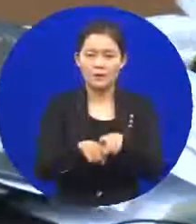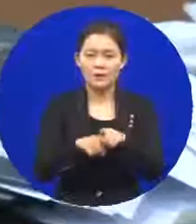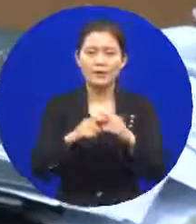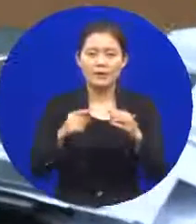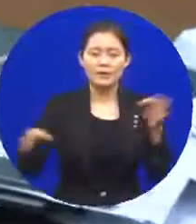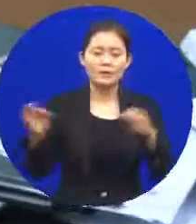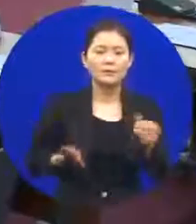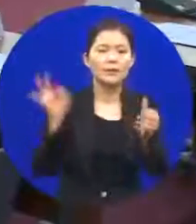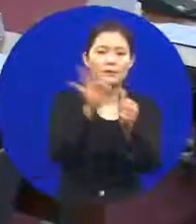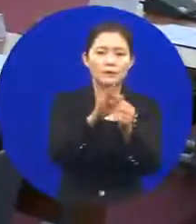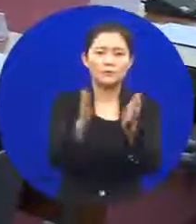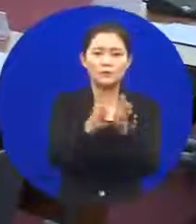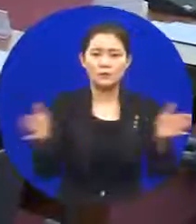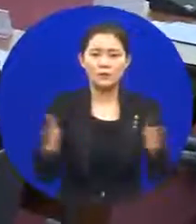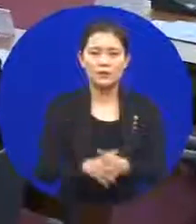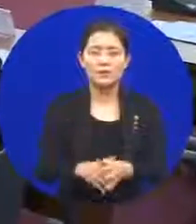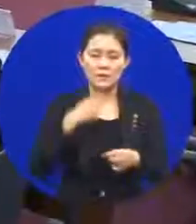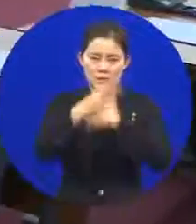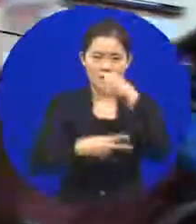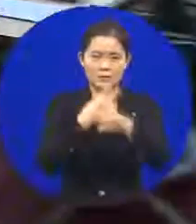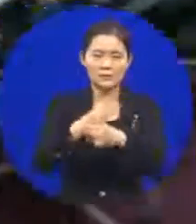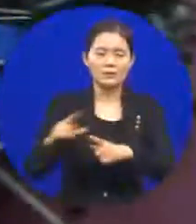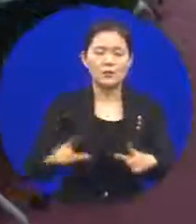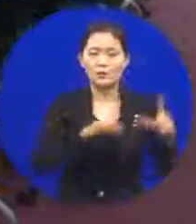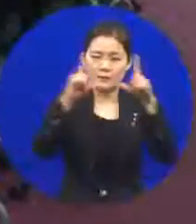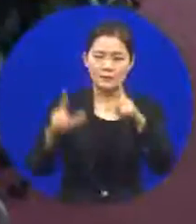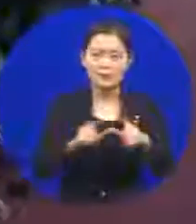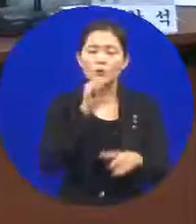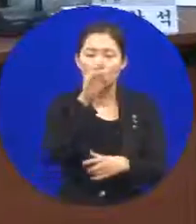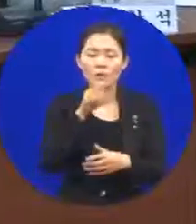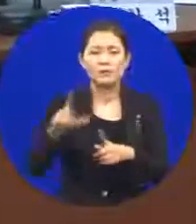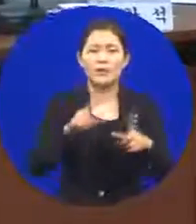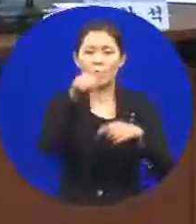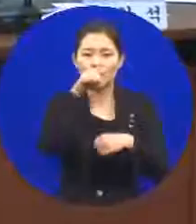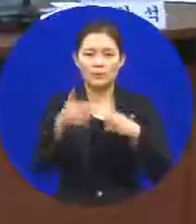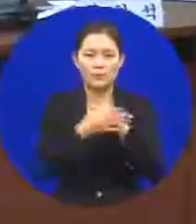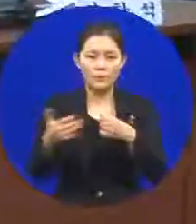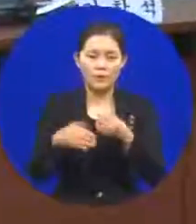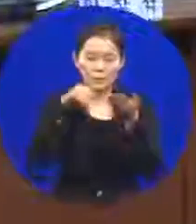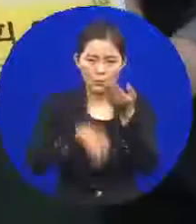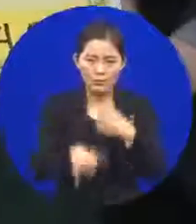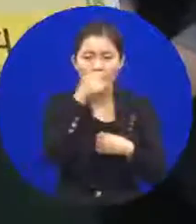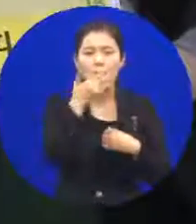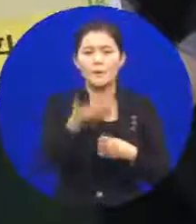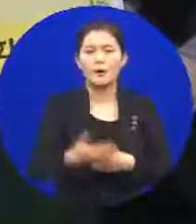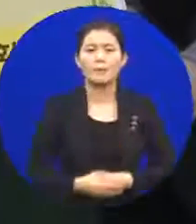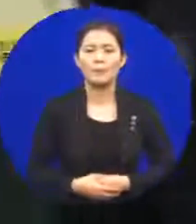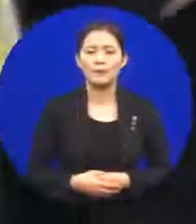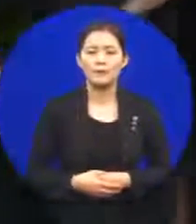장학금을 신설했습니다. 장학금 신청 자격은 2년 이상 용인의 주소지를 두고 거주한 시민이나 이들의 직계